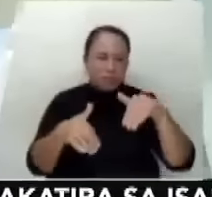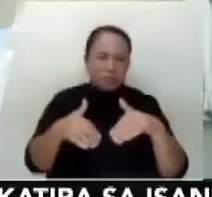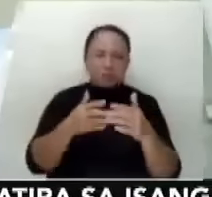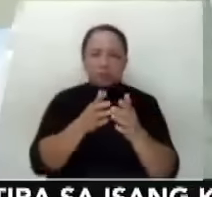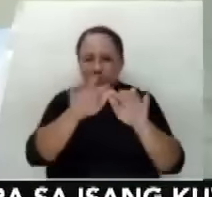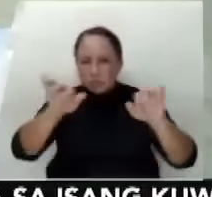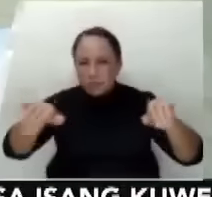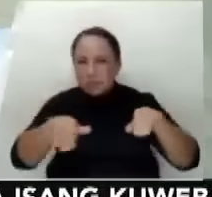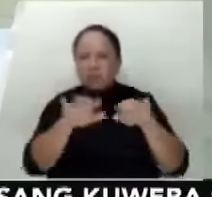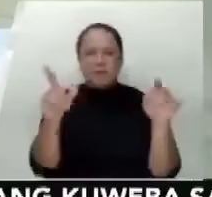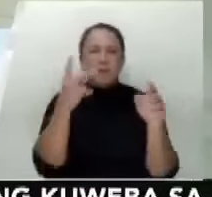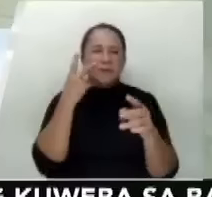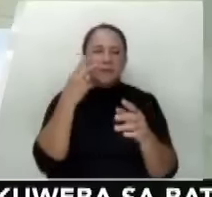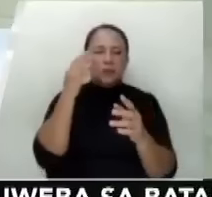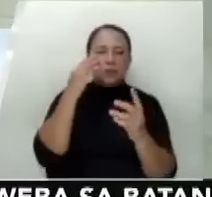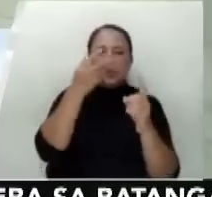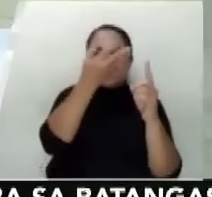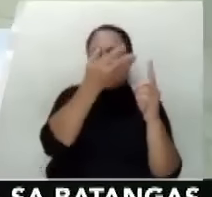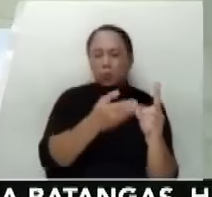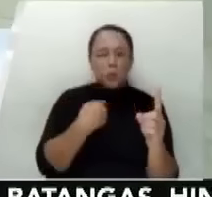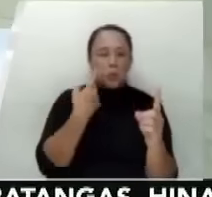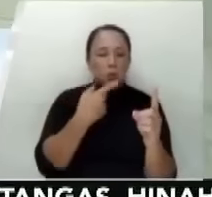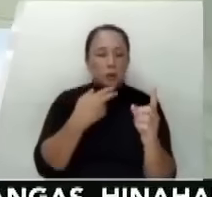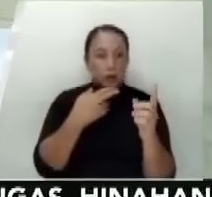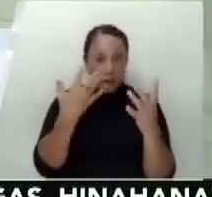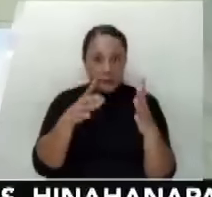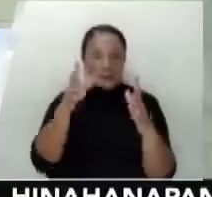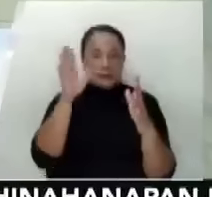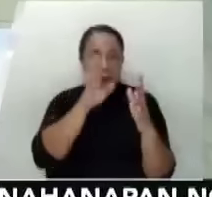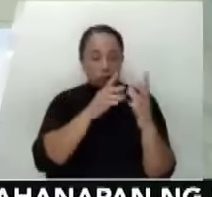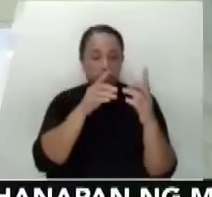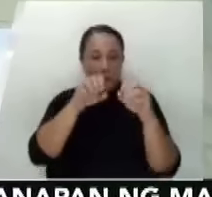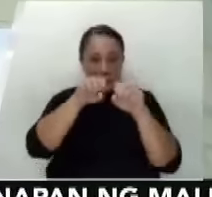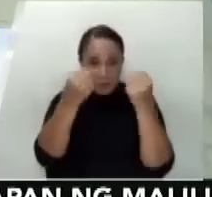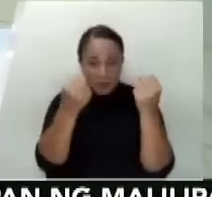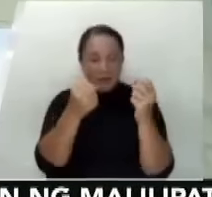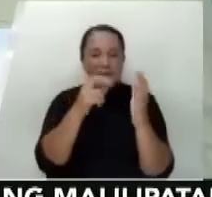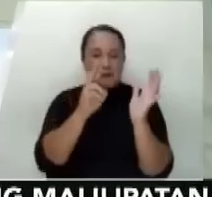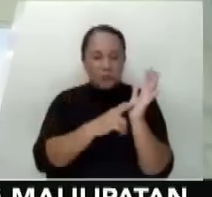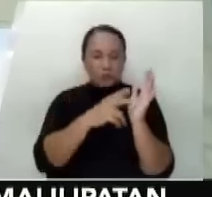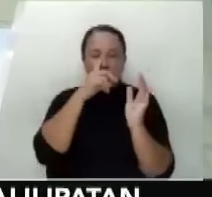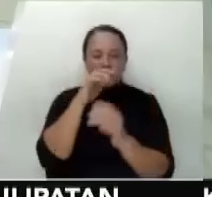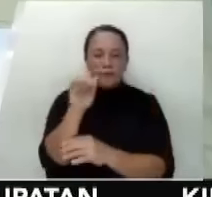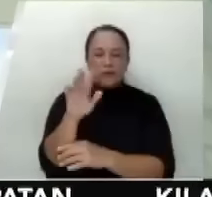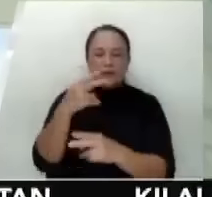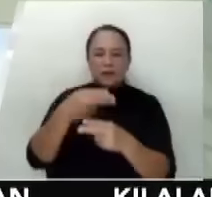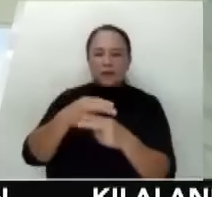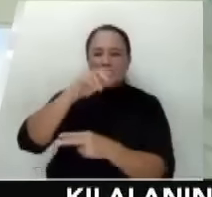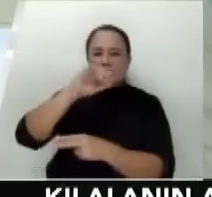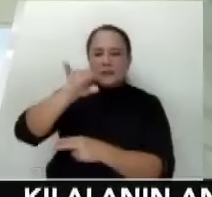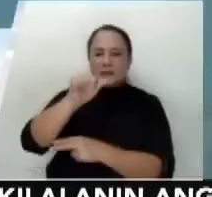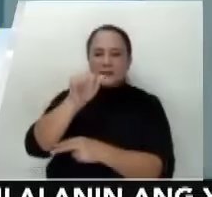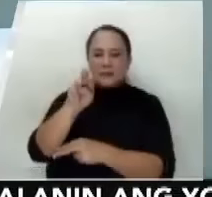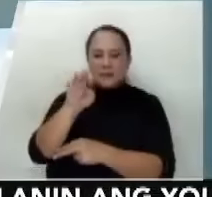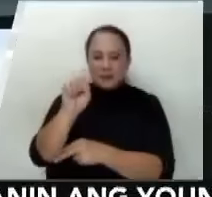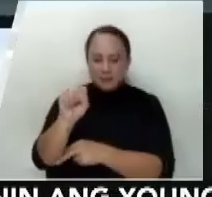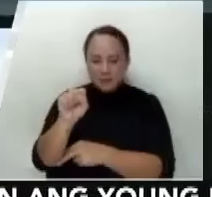rin our promising and record-breaking 15-year-old swimmer na si James Ray Stingray Ahido.